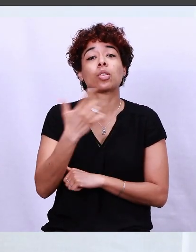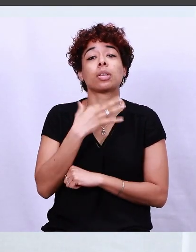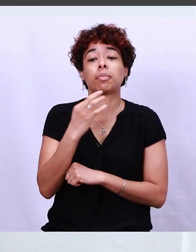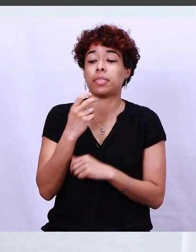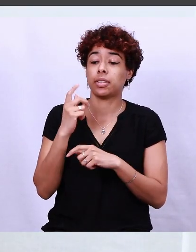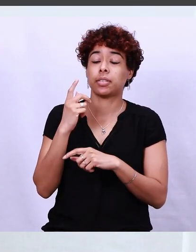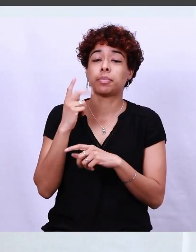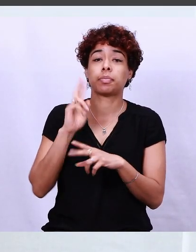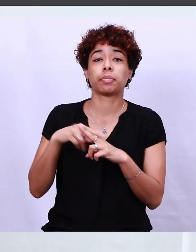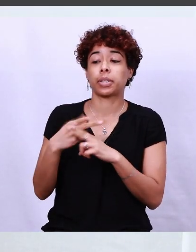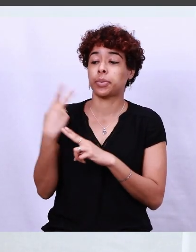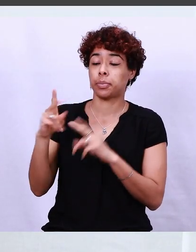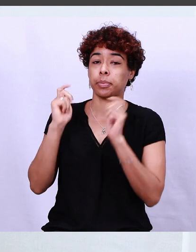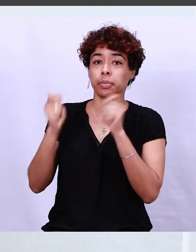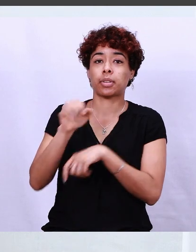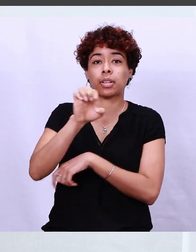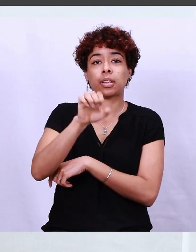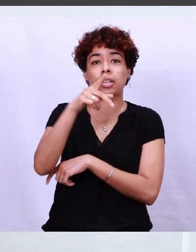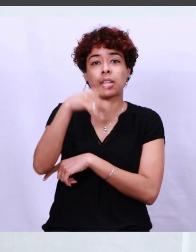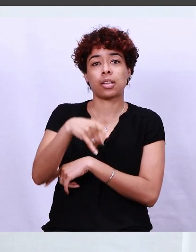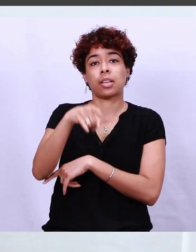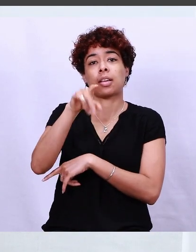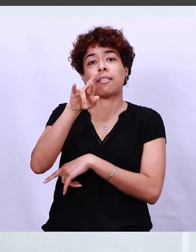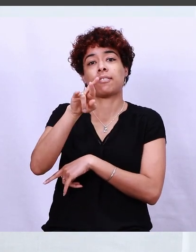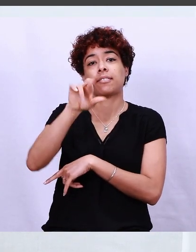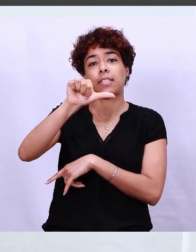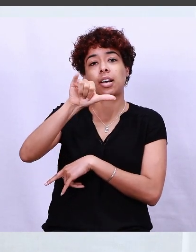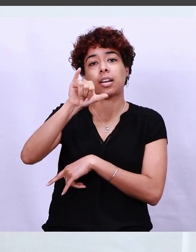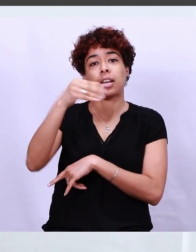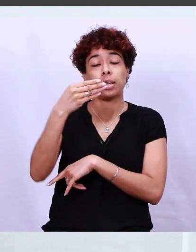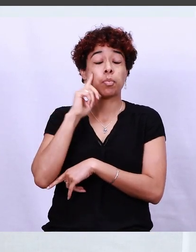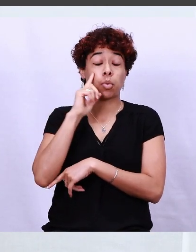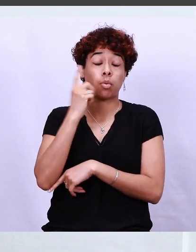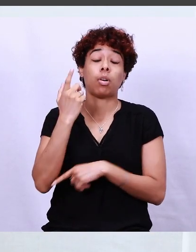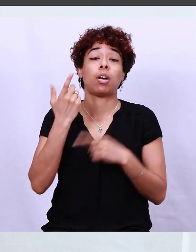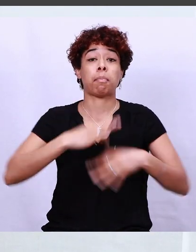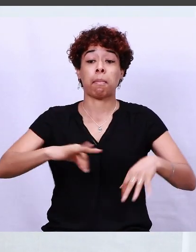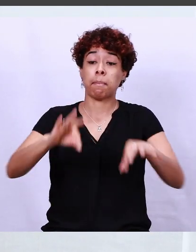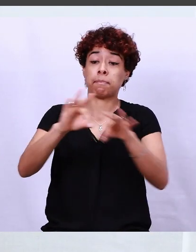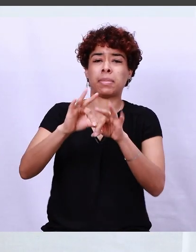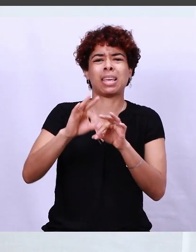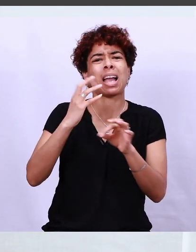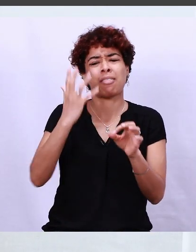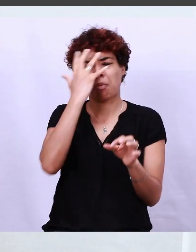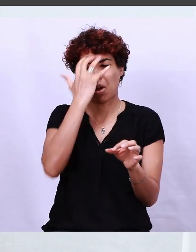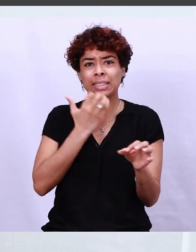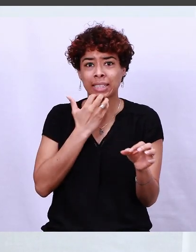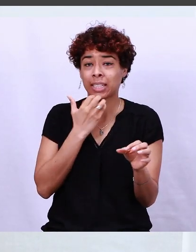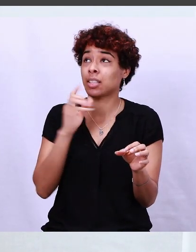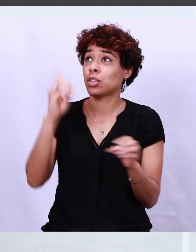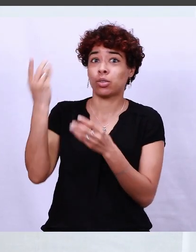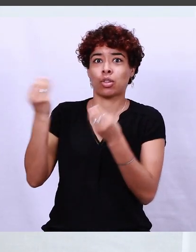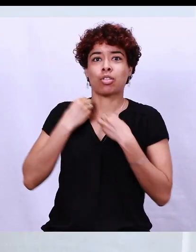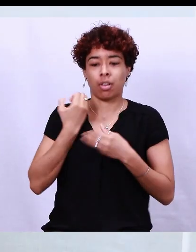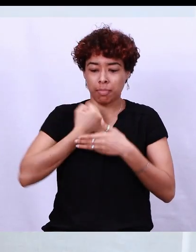nom d'Éphraïm, car dit-il, Dieu m'a rendu fécond dans le pays de mon affliction.